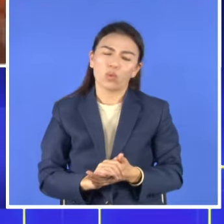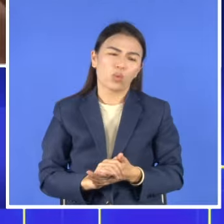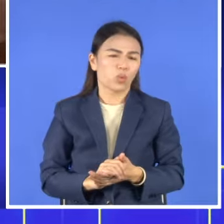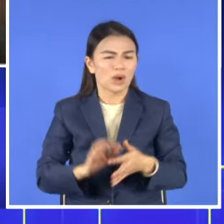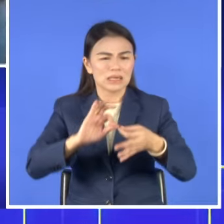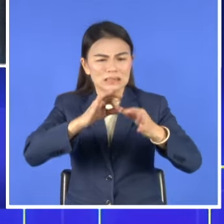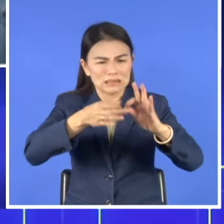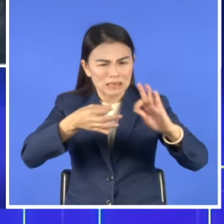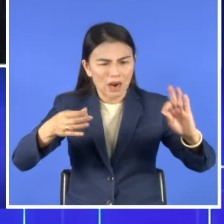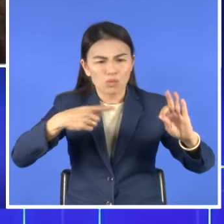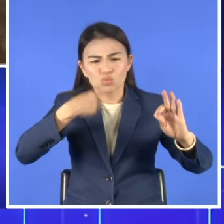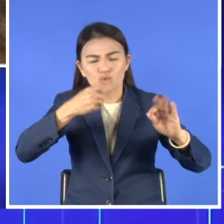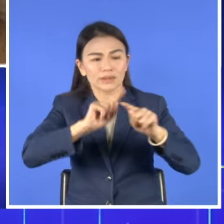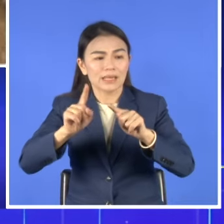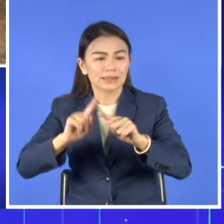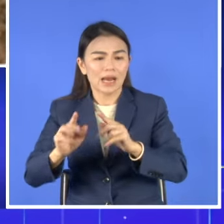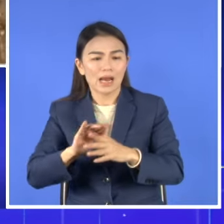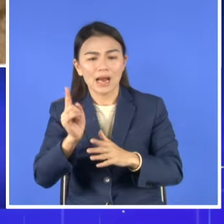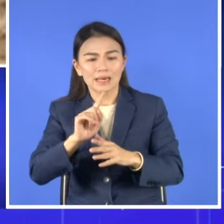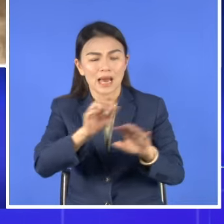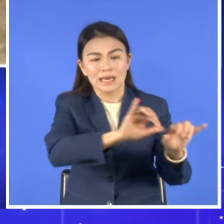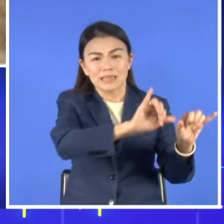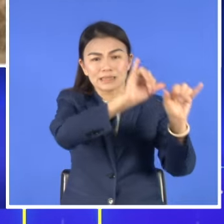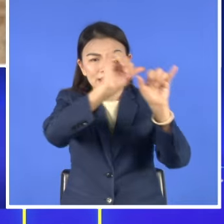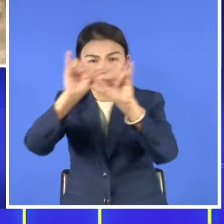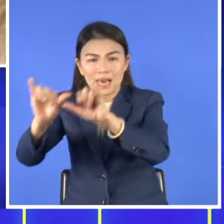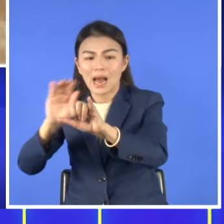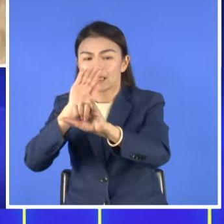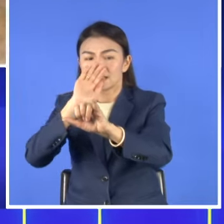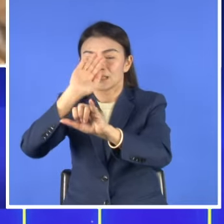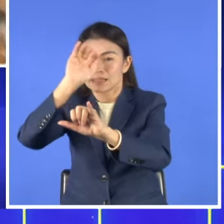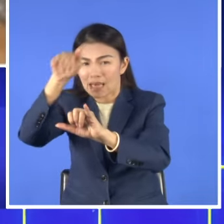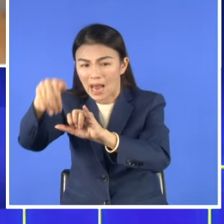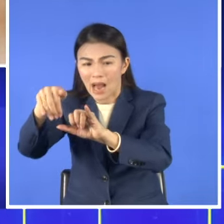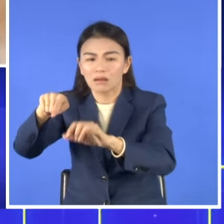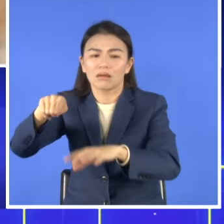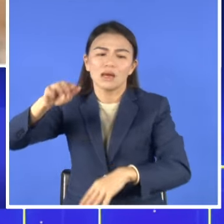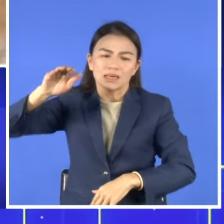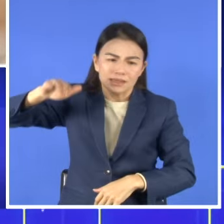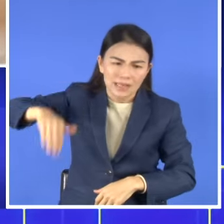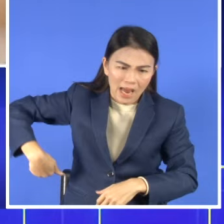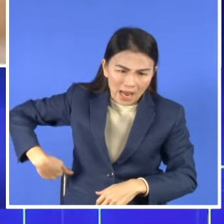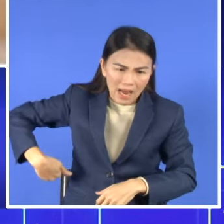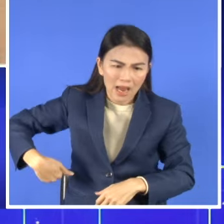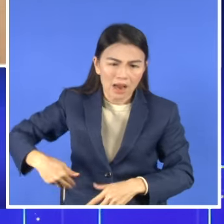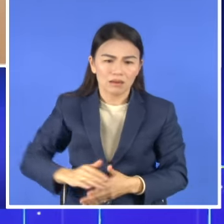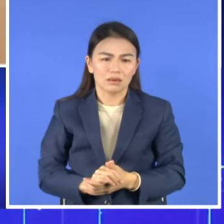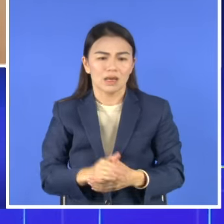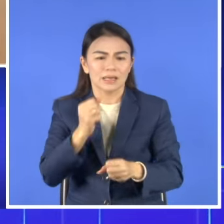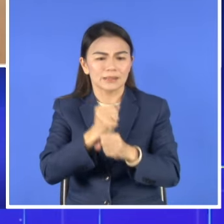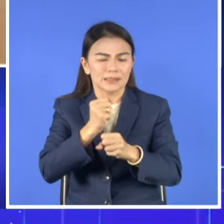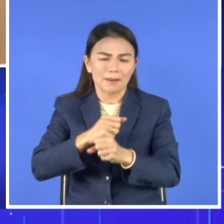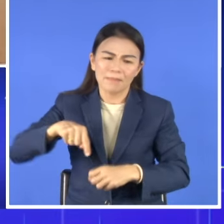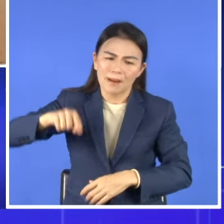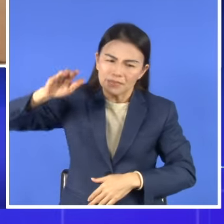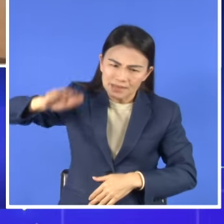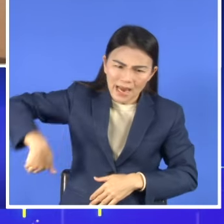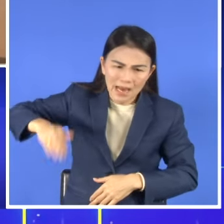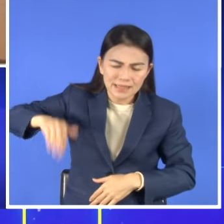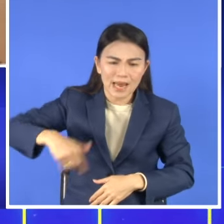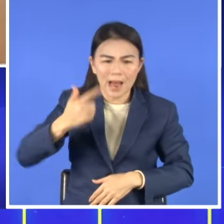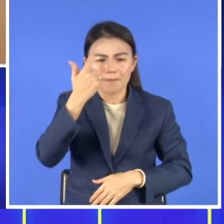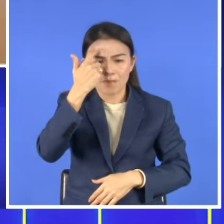มองบอกว่าที่มีการอพยพเคลื่อนย้ายสัตว์ช้างอะไรต่างๆเหล่านี้ที่เป็นไปด้วยความล่าช้าเนี่ยเพราะว่า